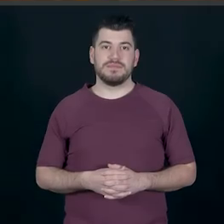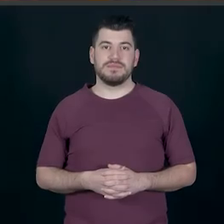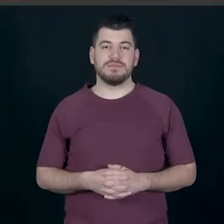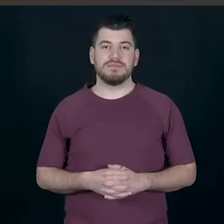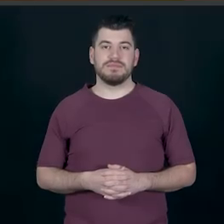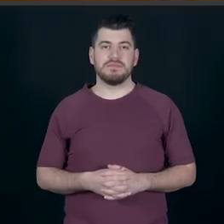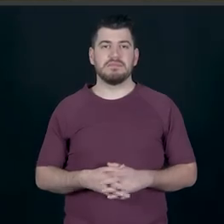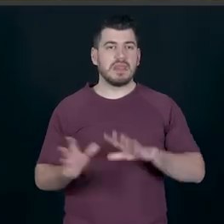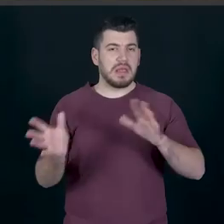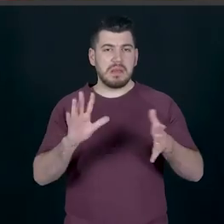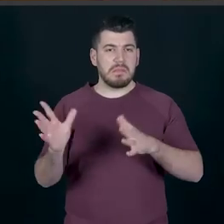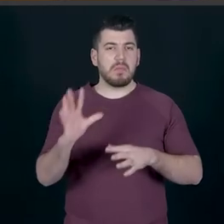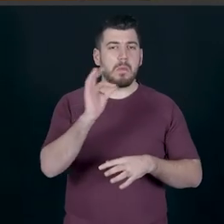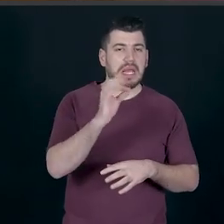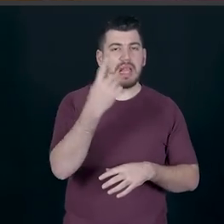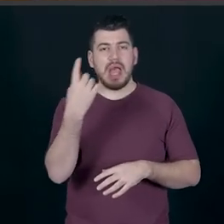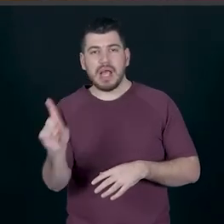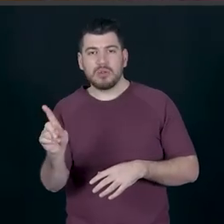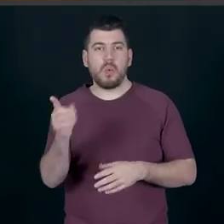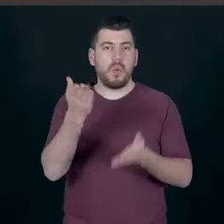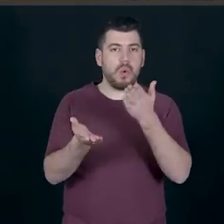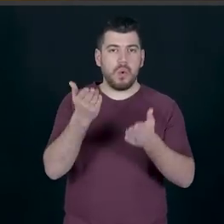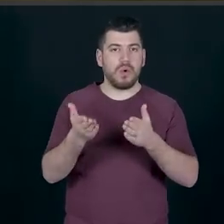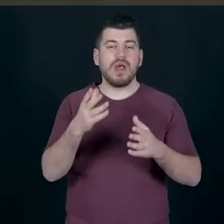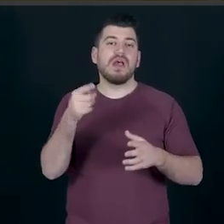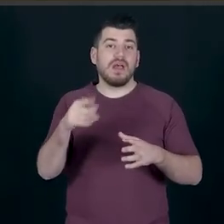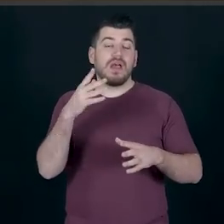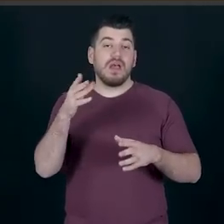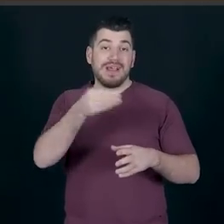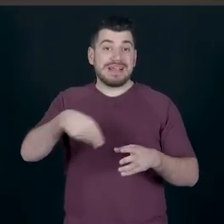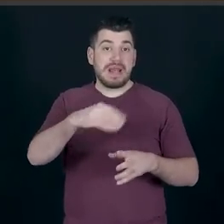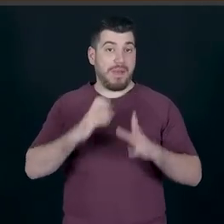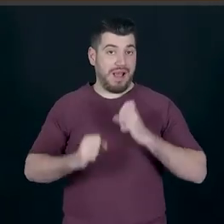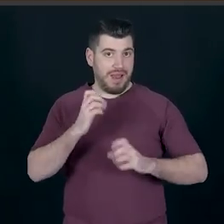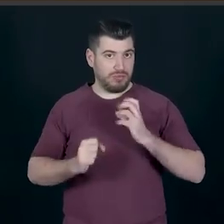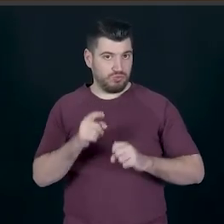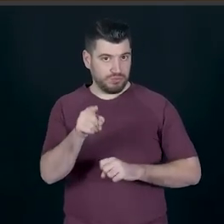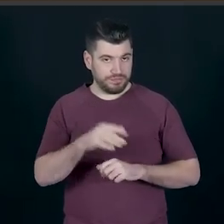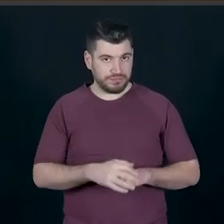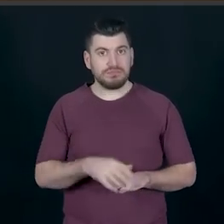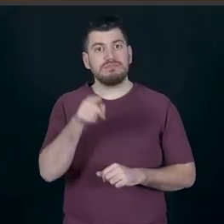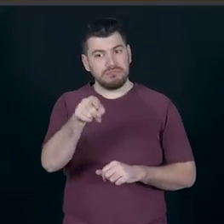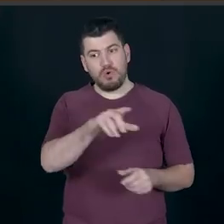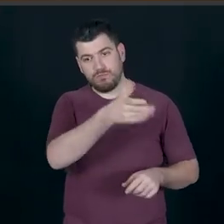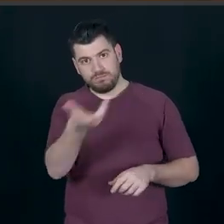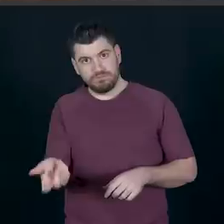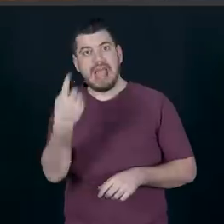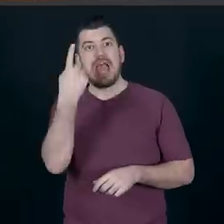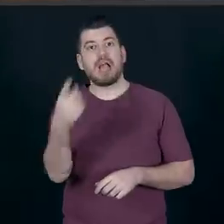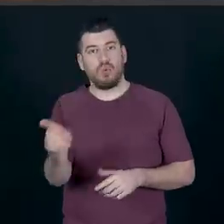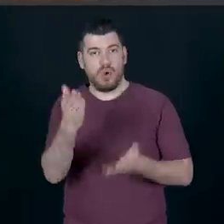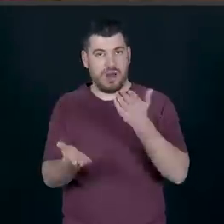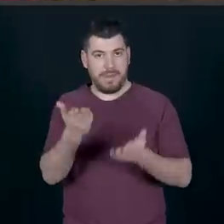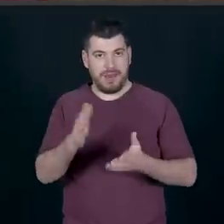Θα ρίξω και περίπου 50 με 100 γραμμάρια κρέμα γάλακτος. Εδώ έριξα 100 γραμμάρια